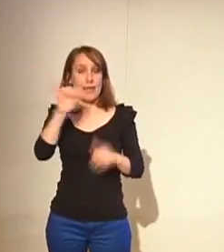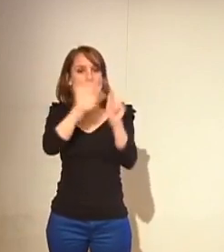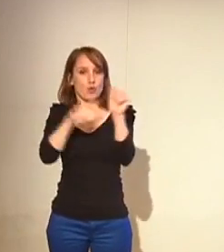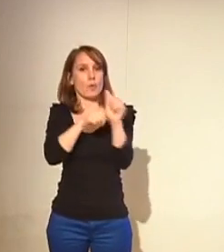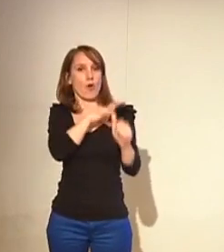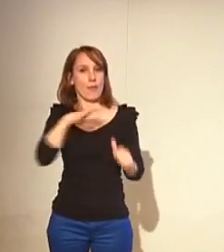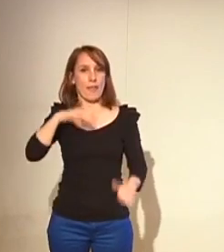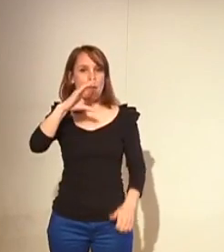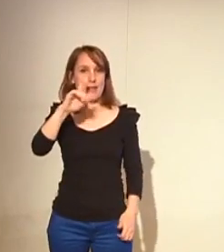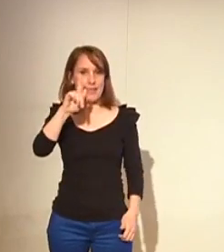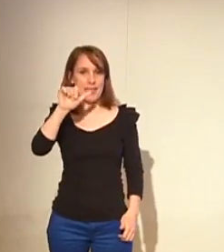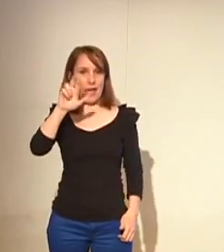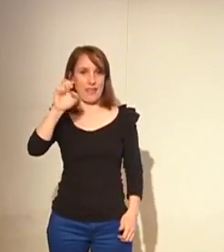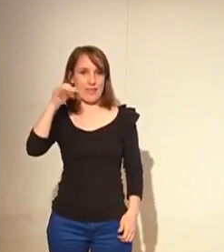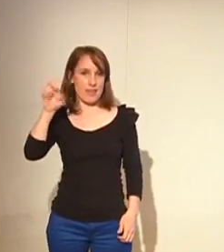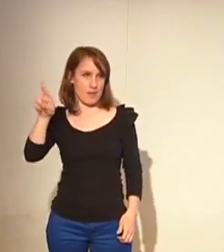madame